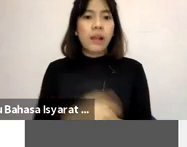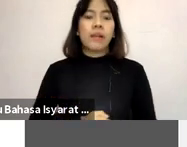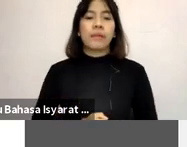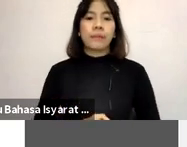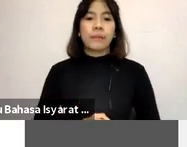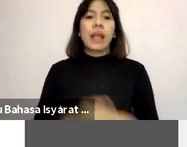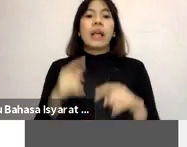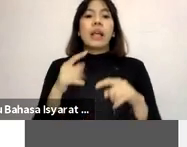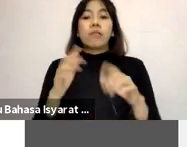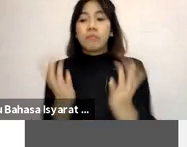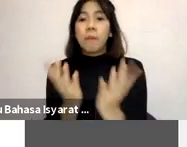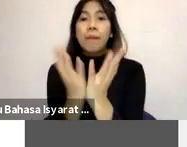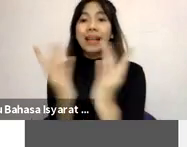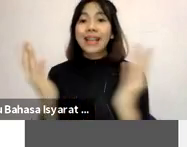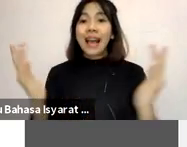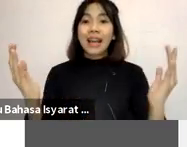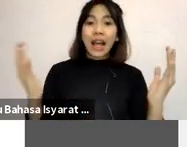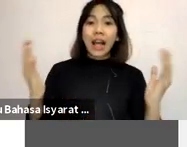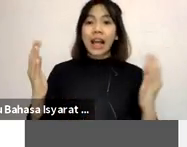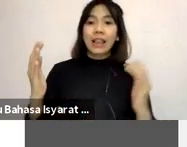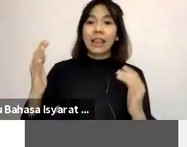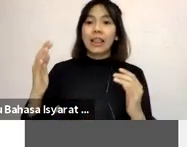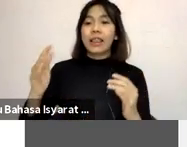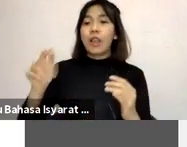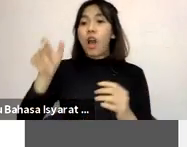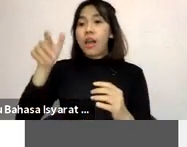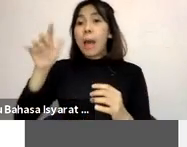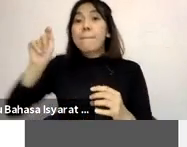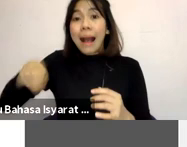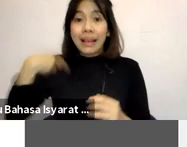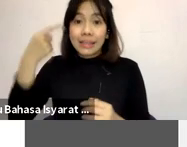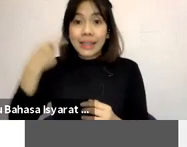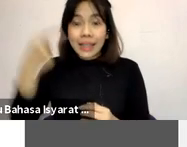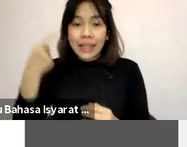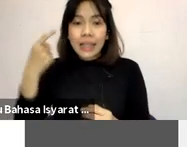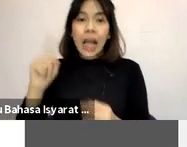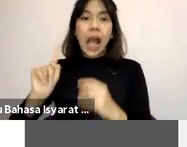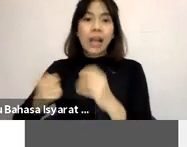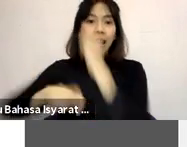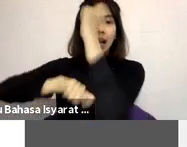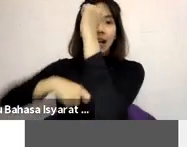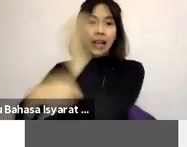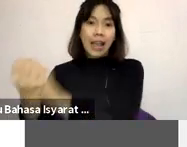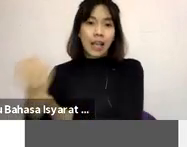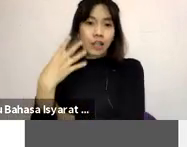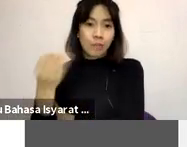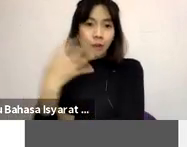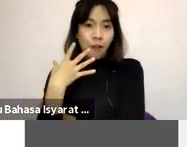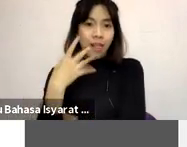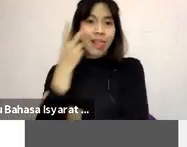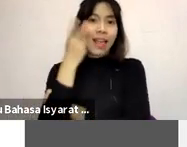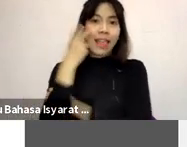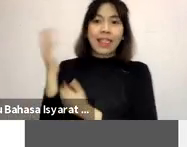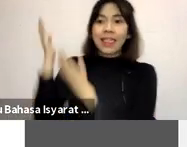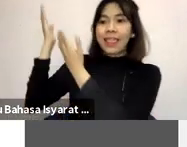respon masyarakat bisiknya masyarakat pengguna sebagaimana yang Hai angkat di